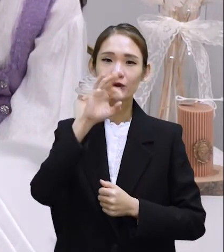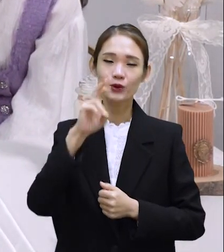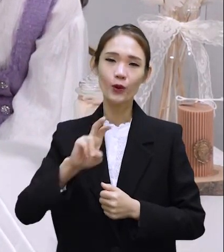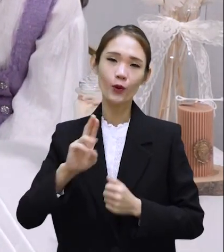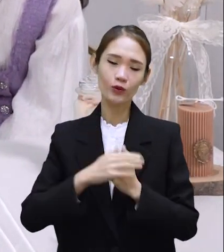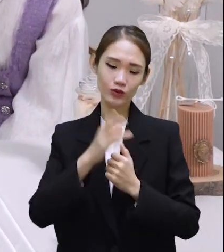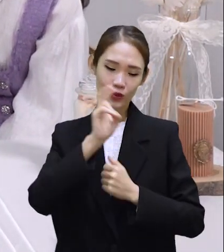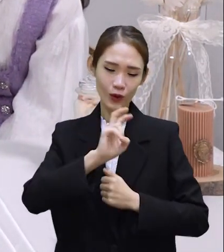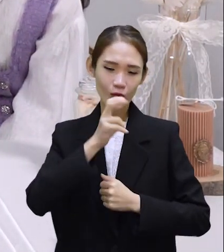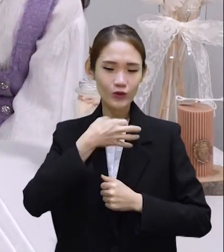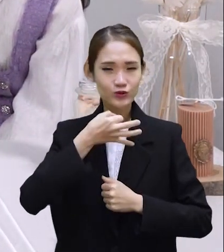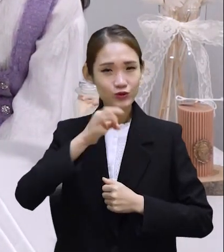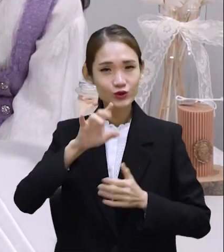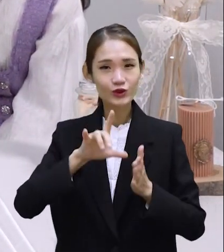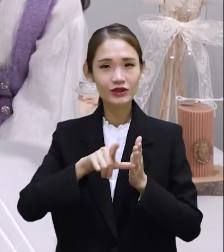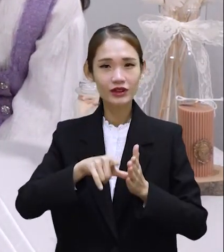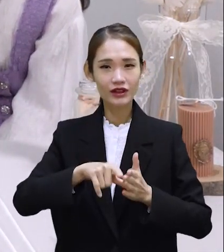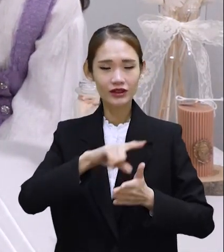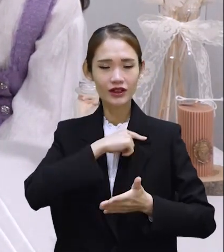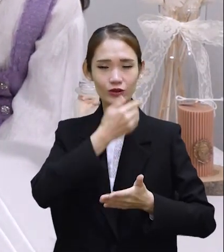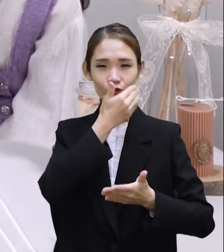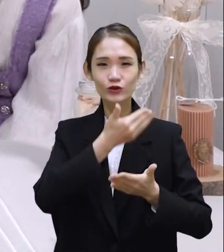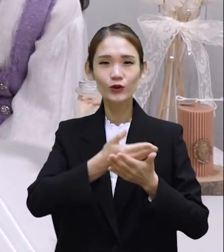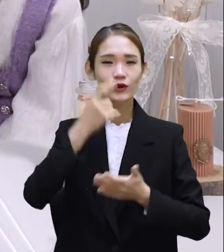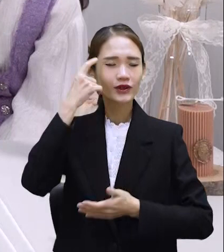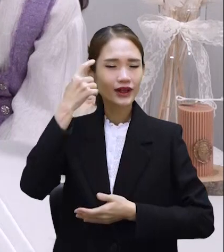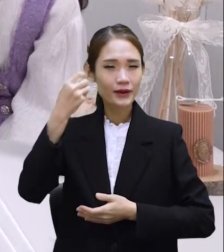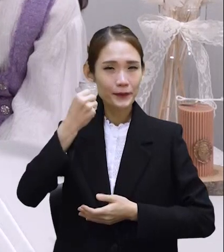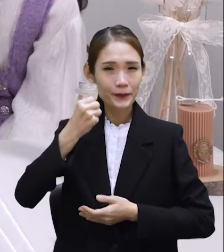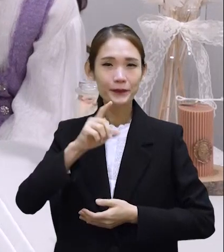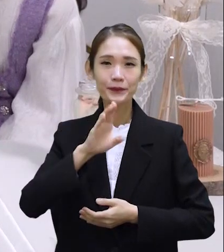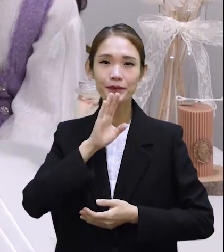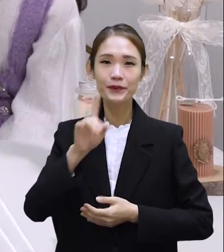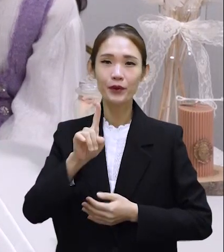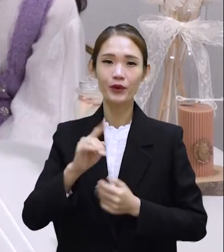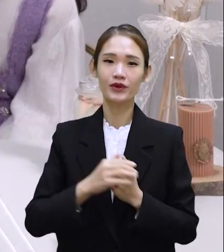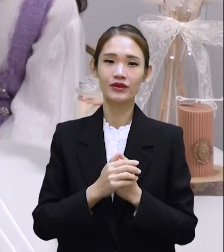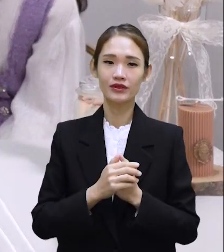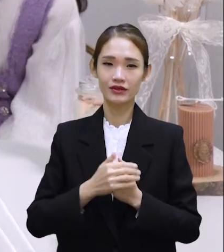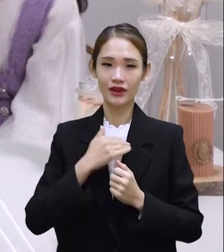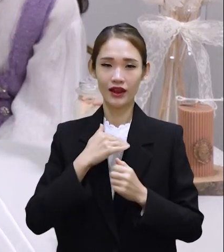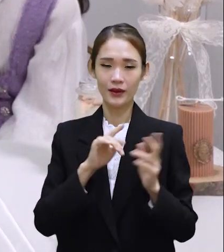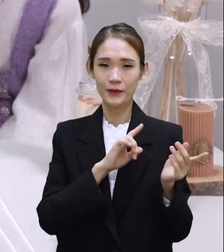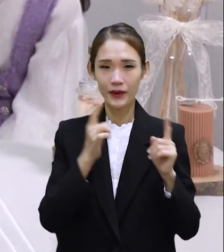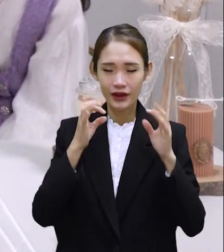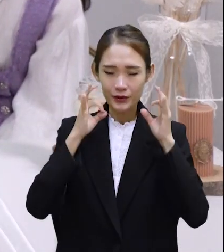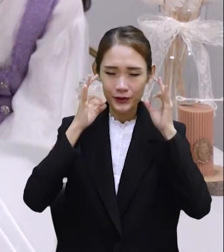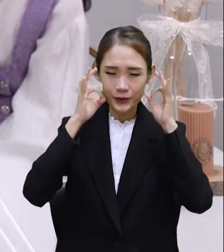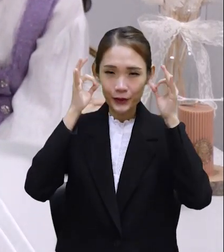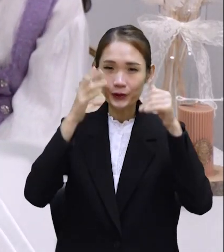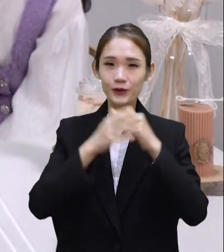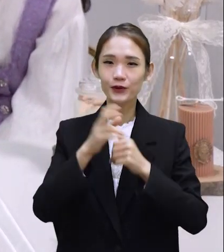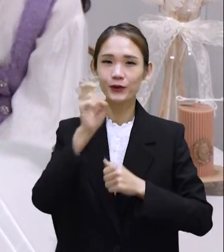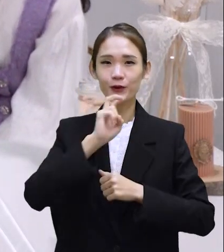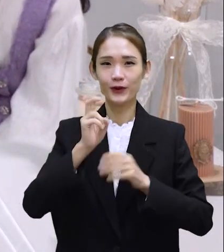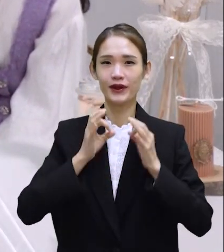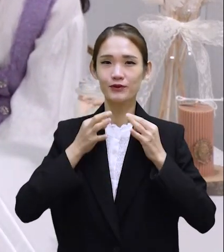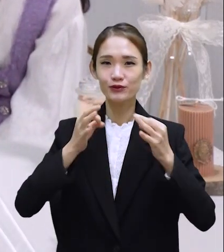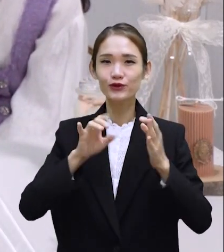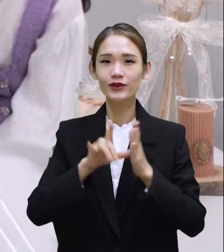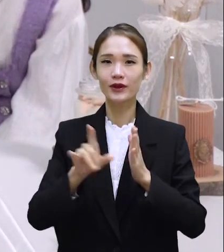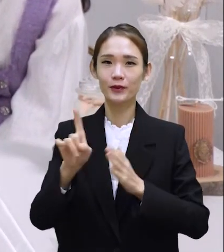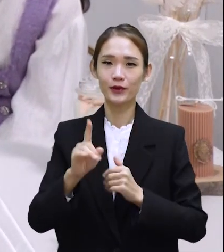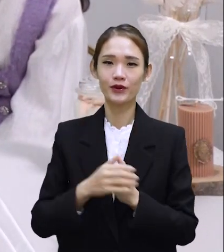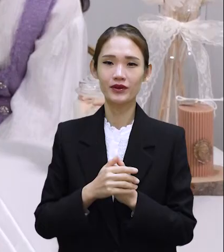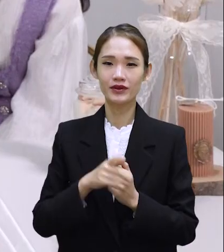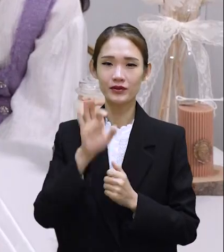민요를 부를 때 그러면 하단 좀 그런거 를 중요하게 생각한다 우리민요 는 요런거 를 내가 잘 살리려고 노력을 한 나 부를 때